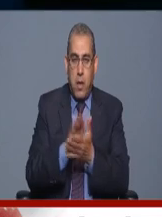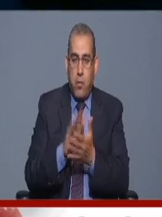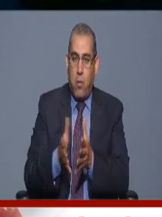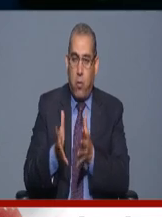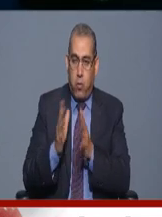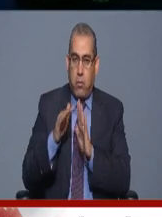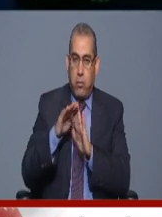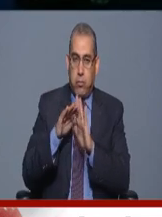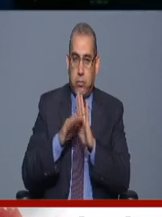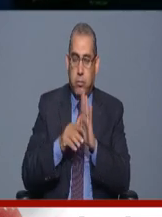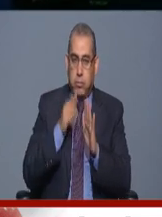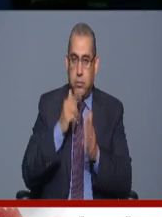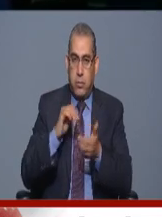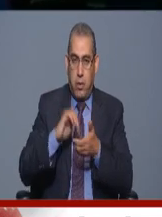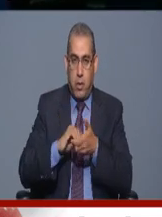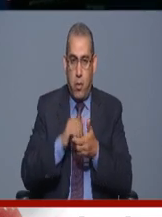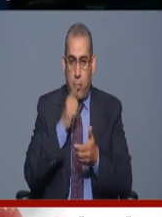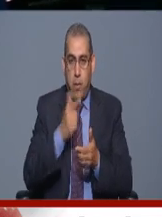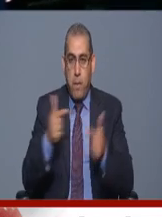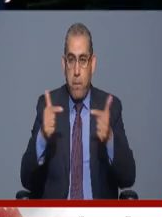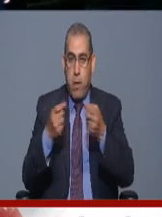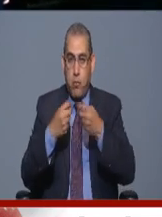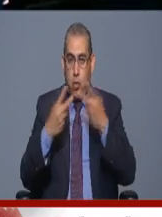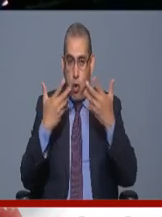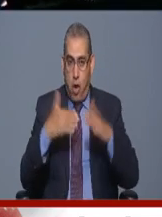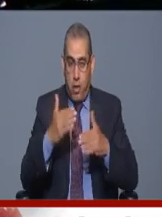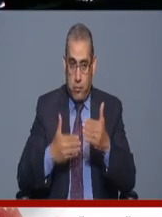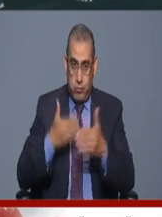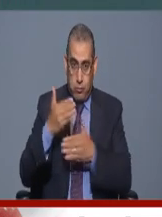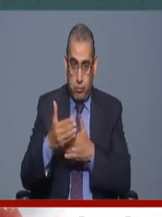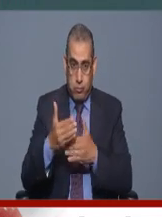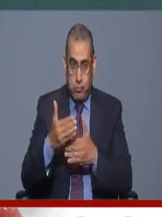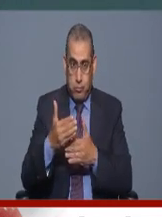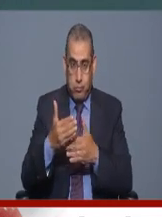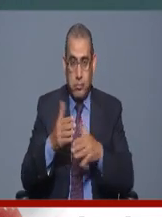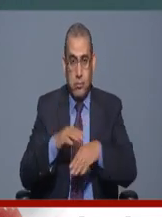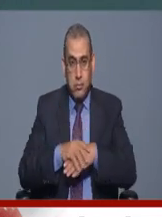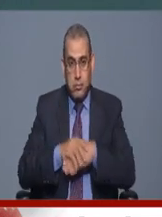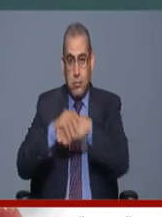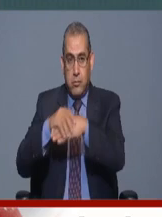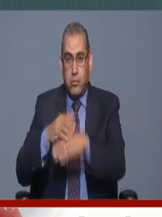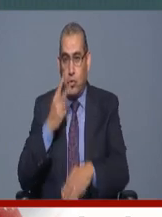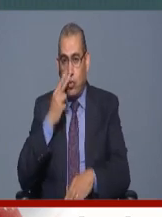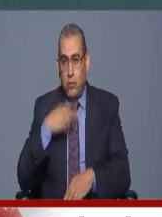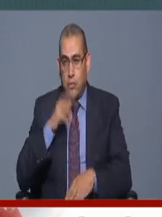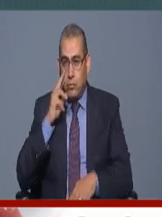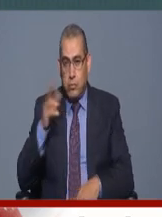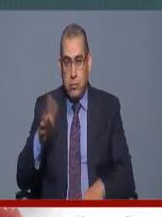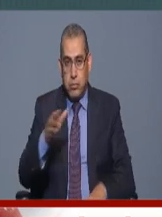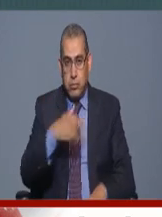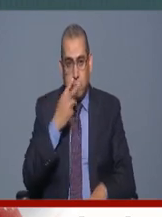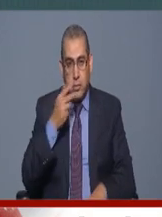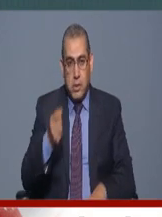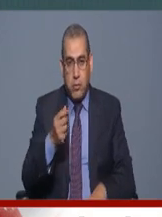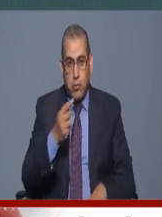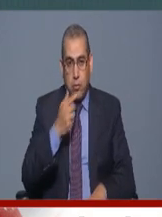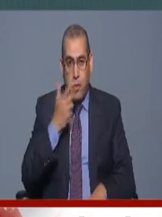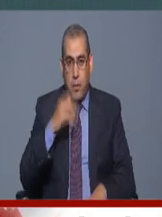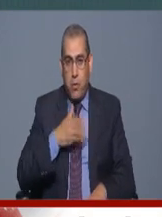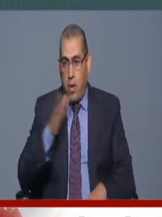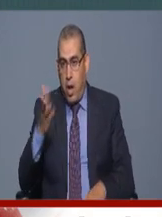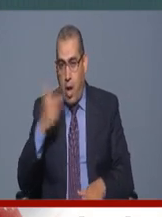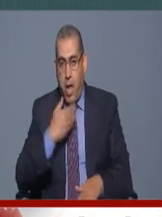بدك توعدني بعد الحرب إذا ضليت عايشة تاخدني رحلة صغيرة على مصر، بس بعدها بدك تعاود ترجعني على